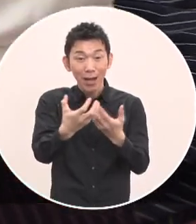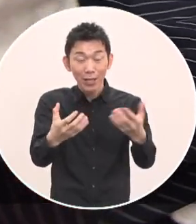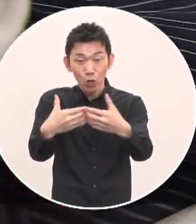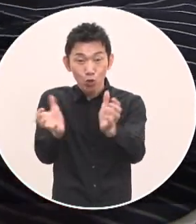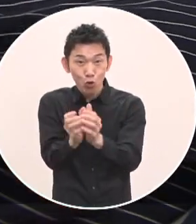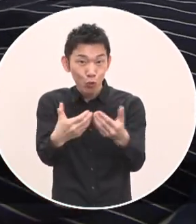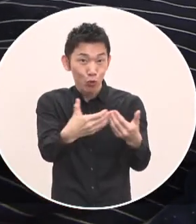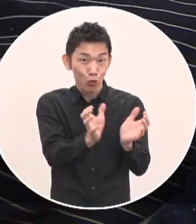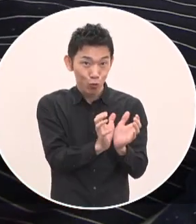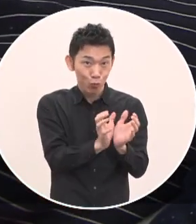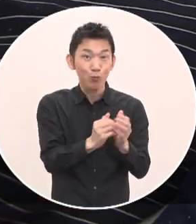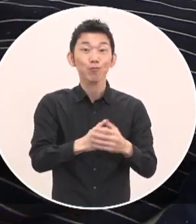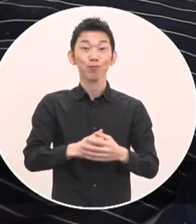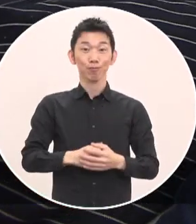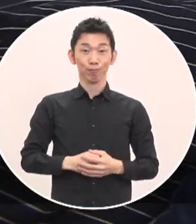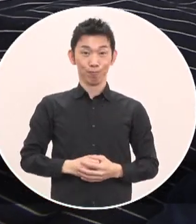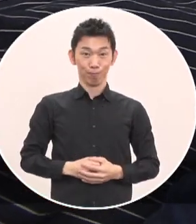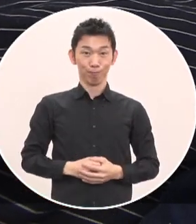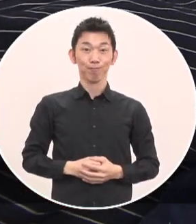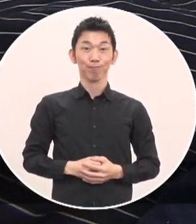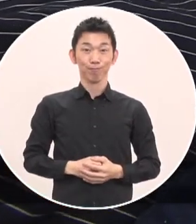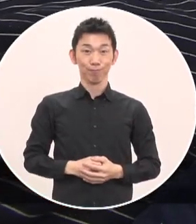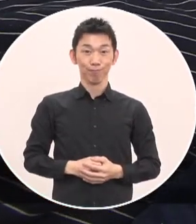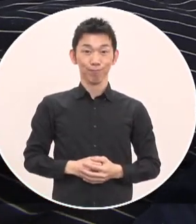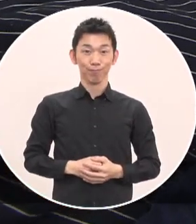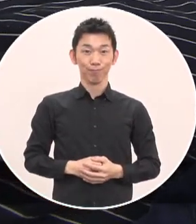グループが分けられています